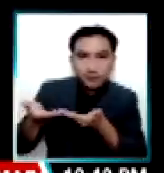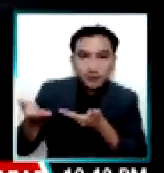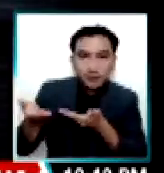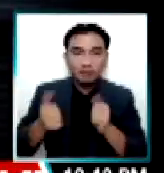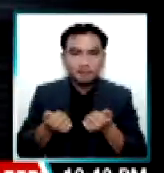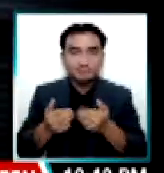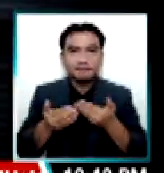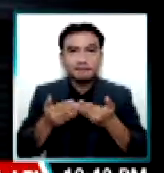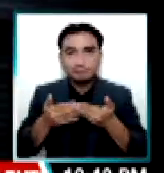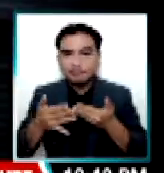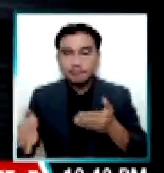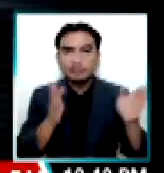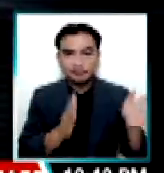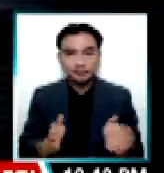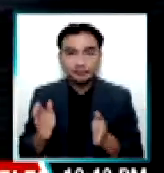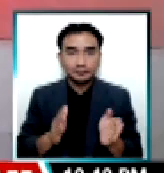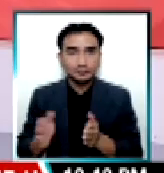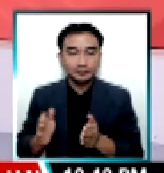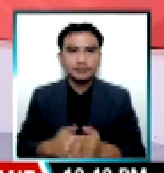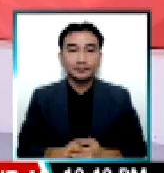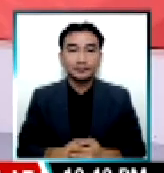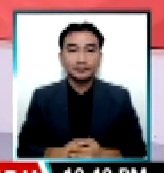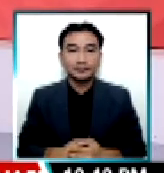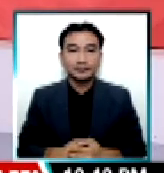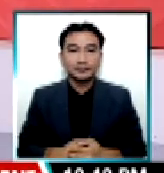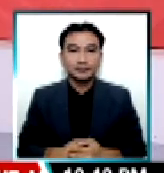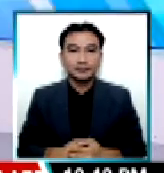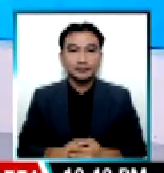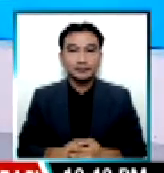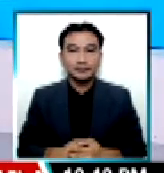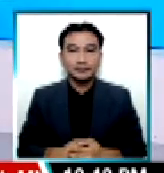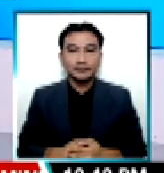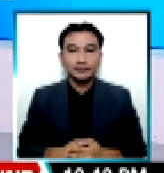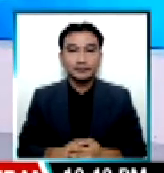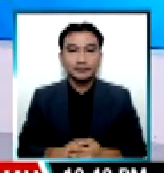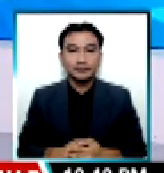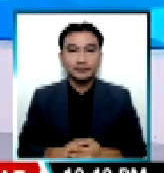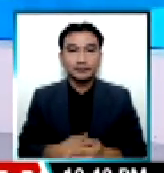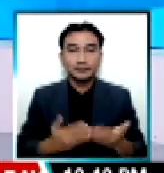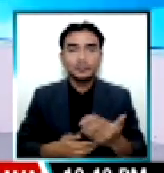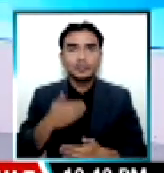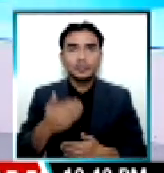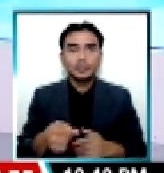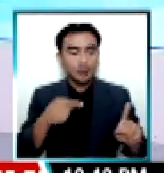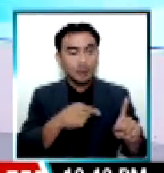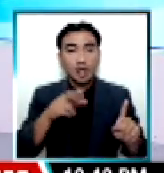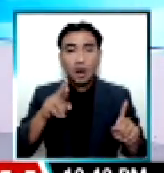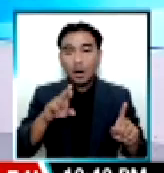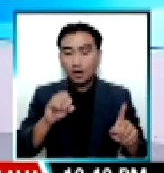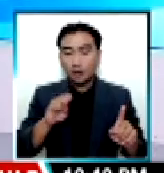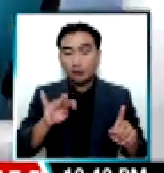pagpaplano. Mariz Umali, GMA News. Handa na raw si Senator-elect Robin Padilla na sumabak sa